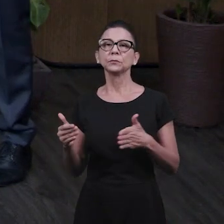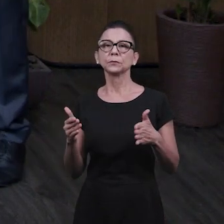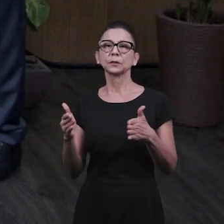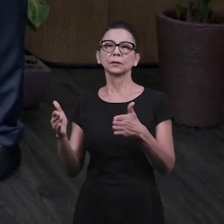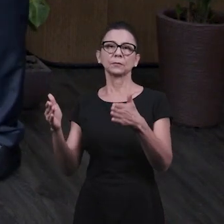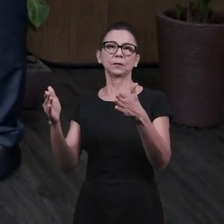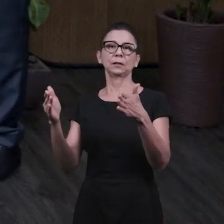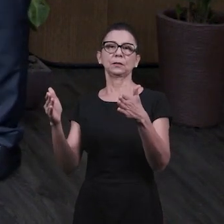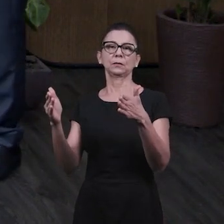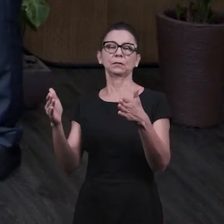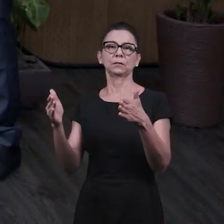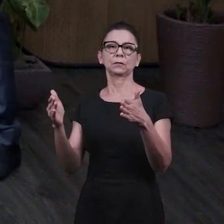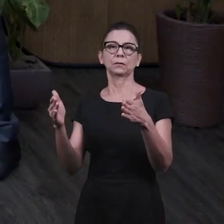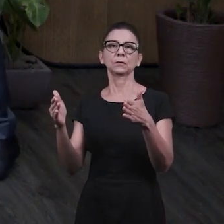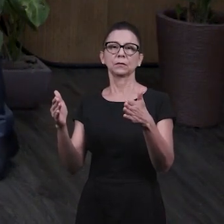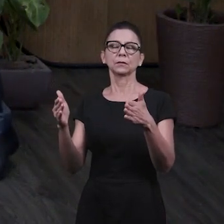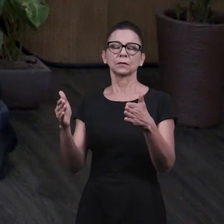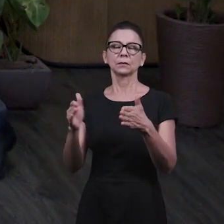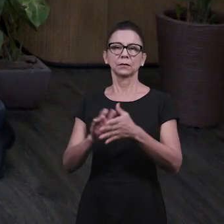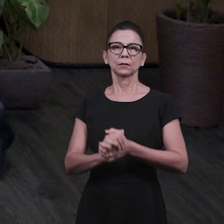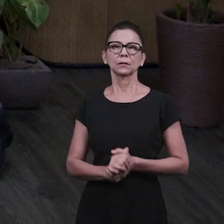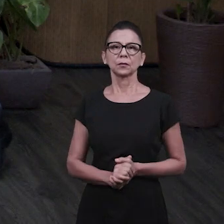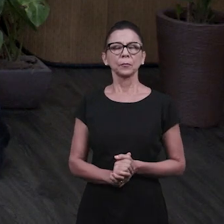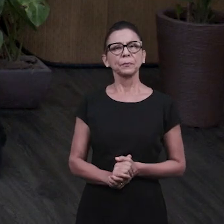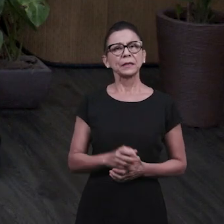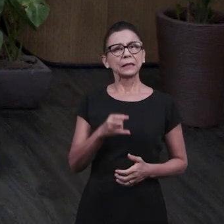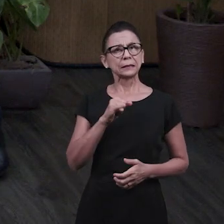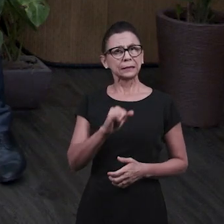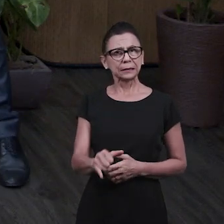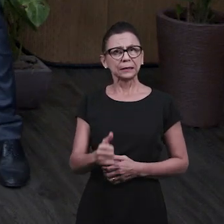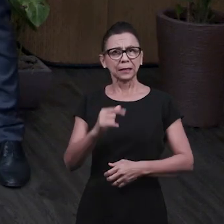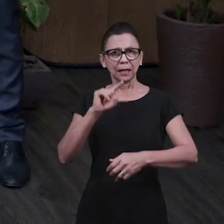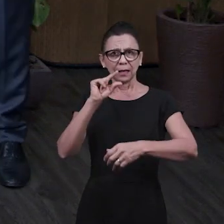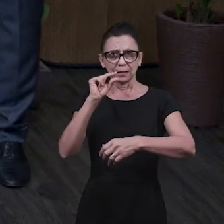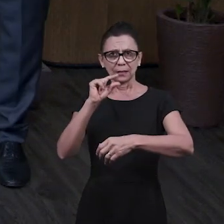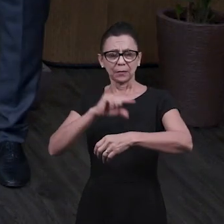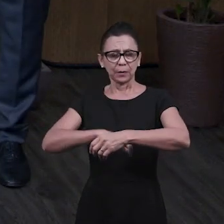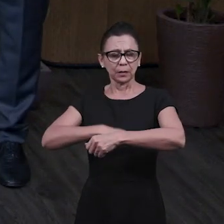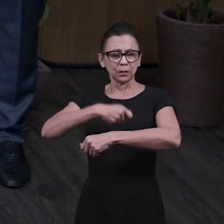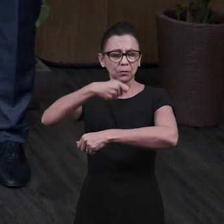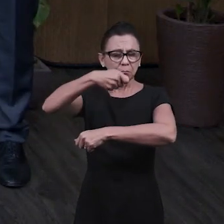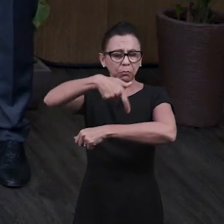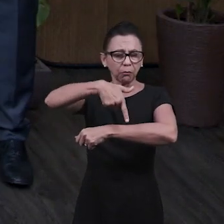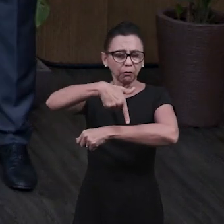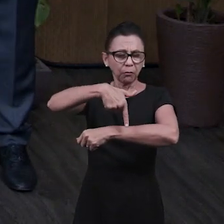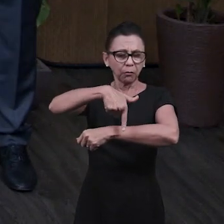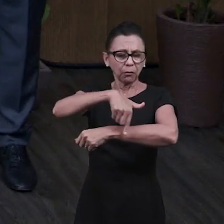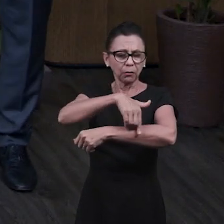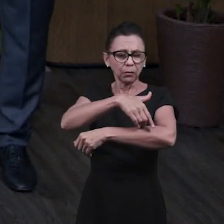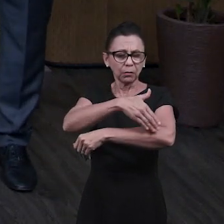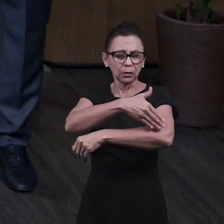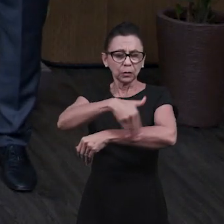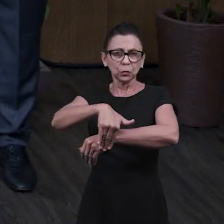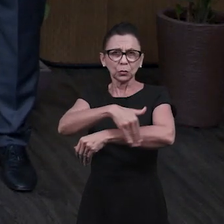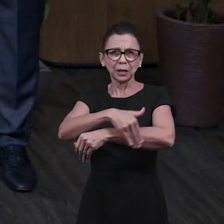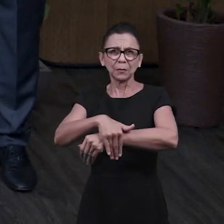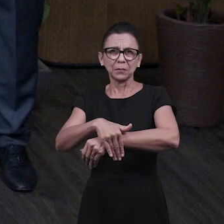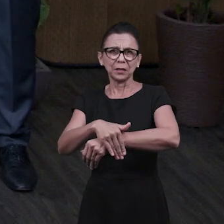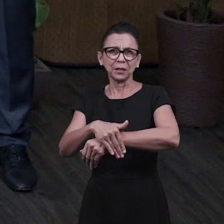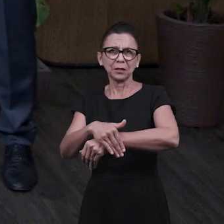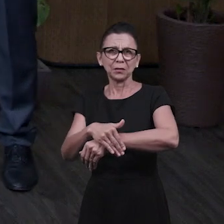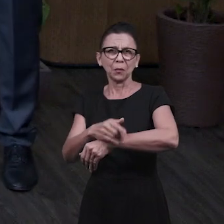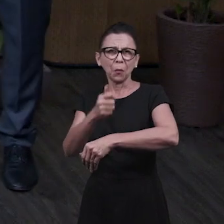chemin. Une sémence lancée au bord, au pied du chemin, signifie